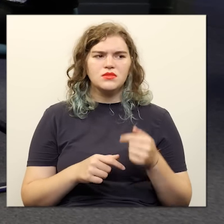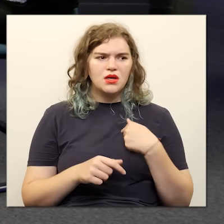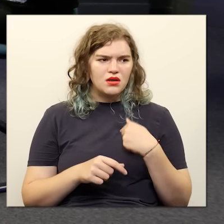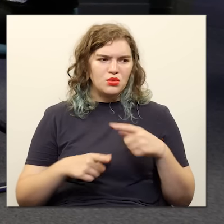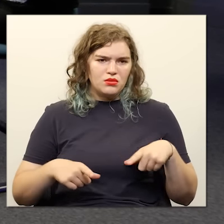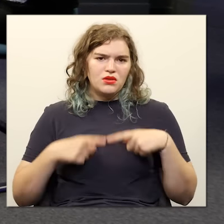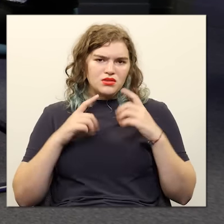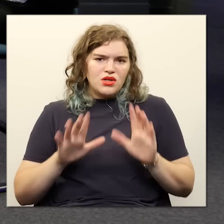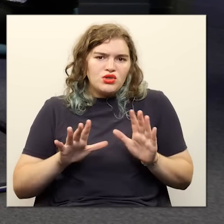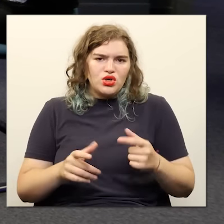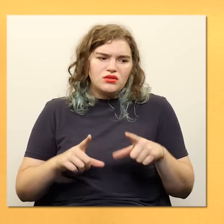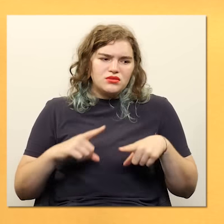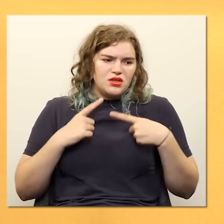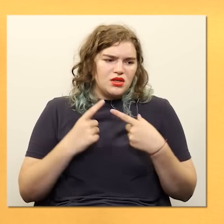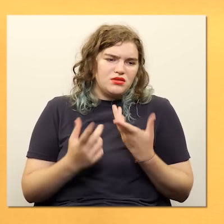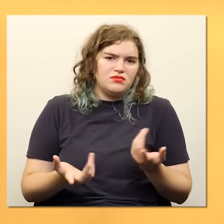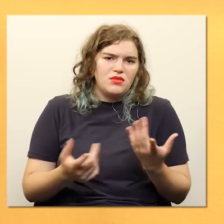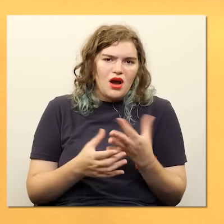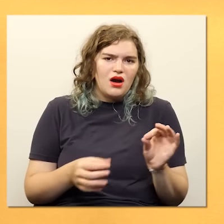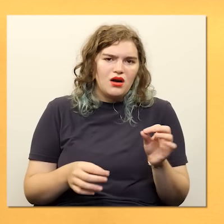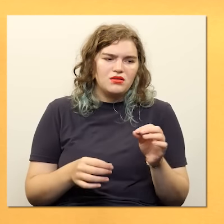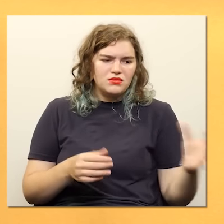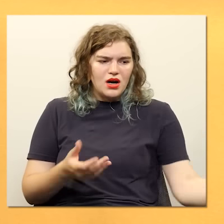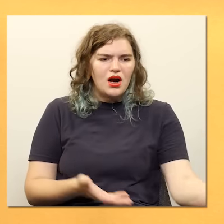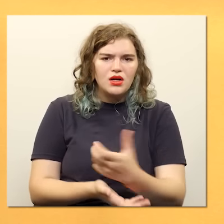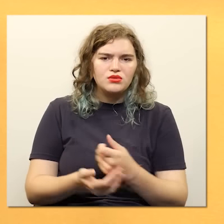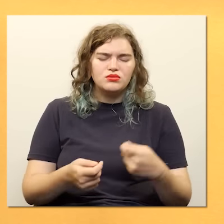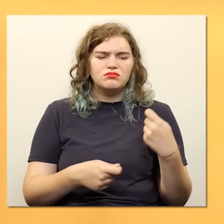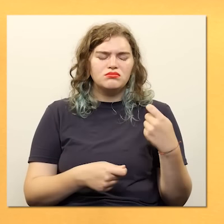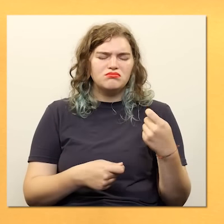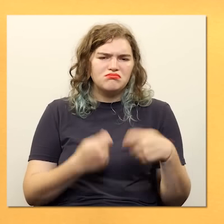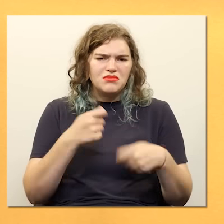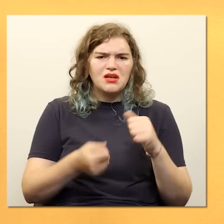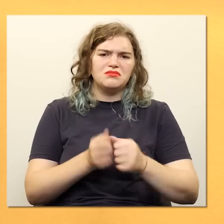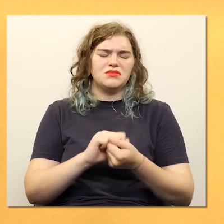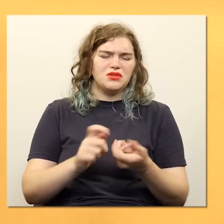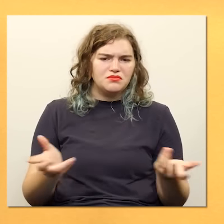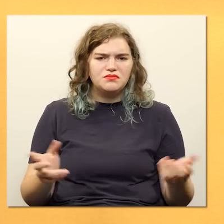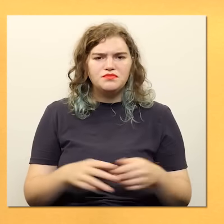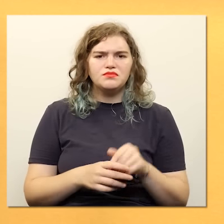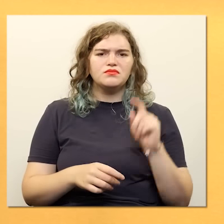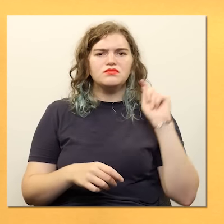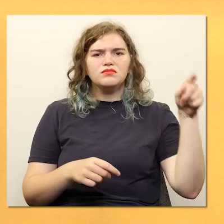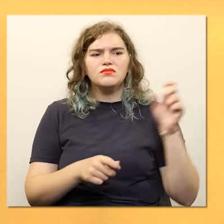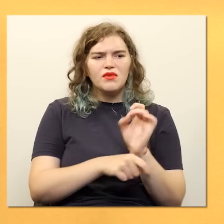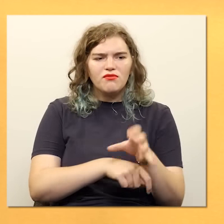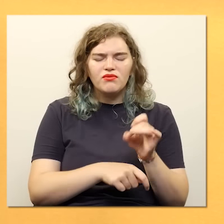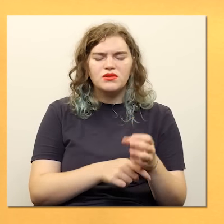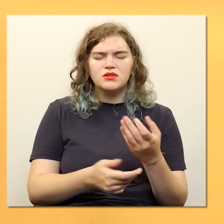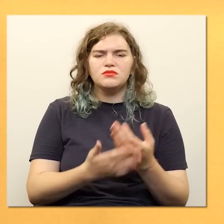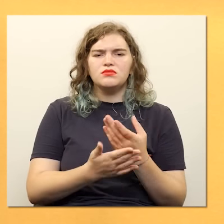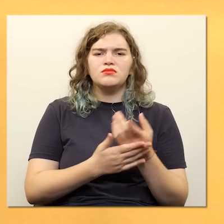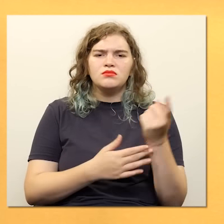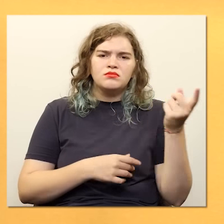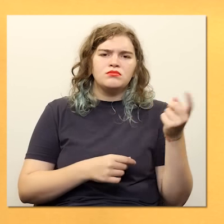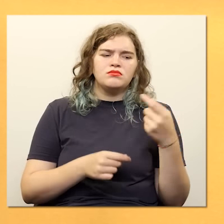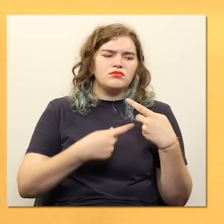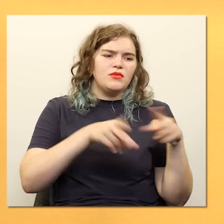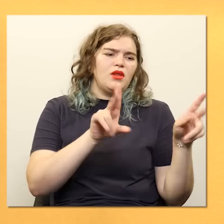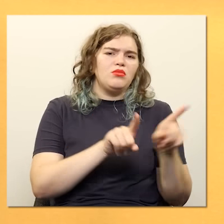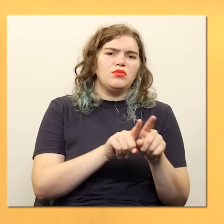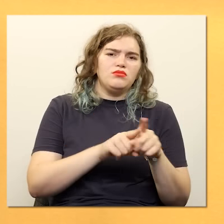Păi zice, eu din asta trăiesc. Adun cartoane și le duc și le vând și din asta trăiesc.